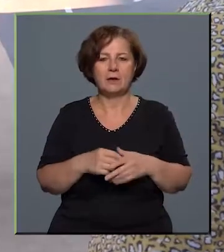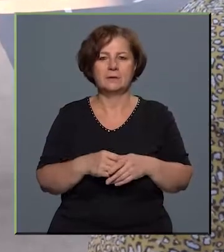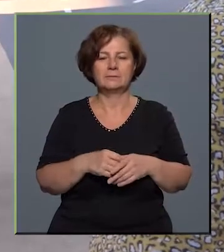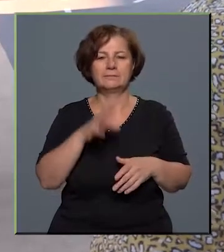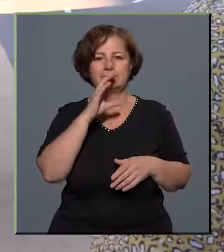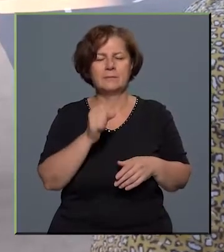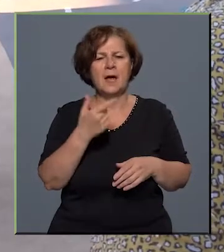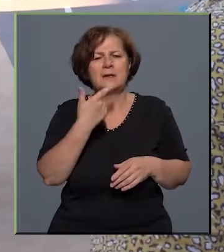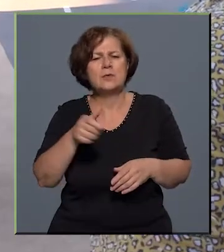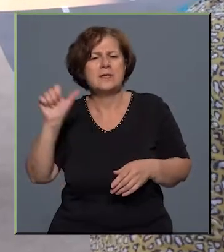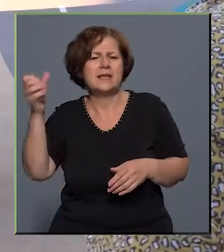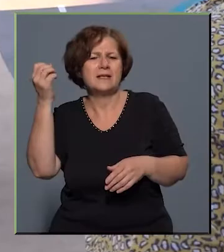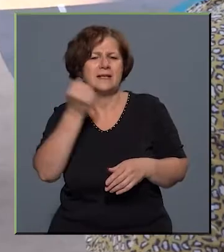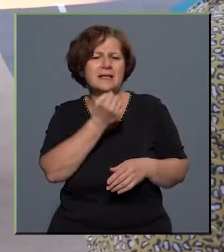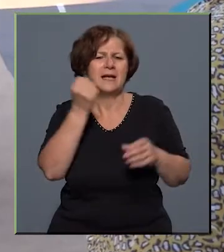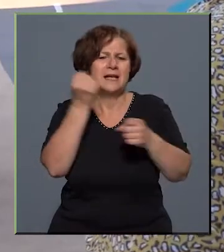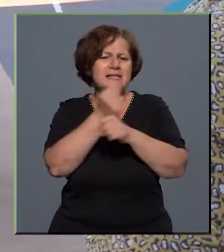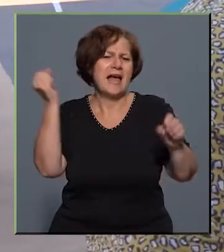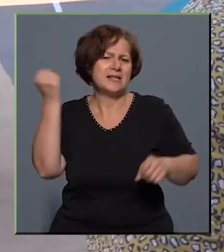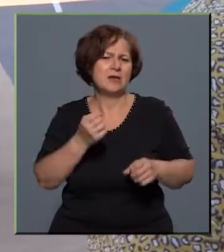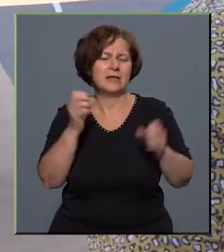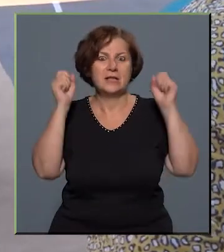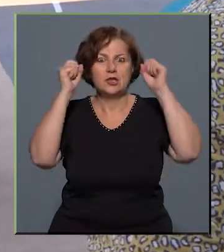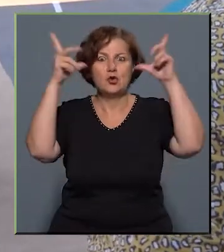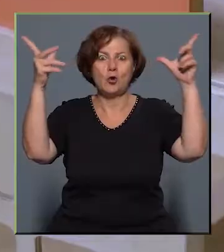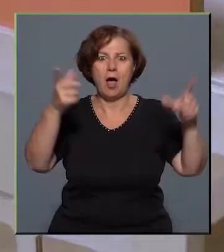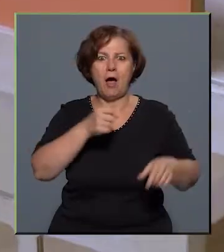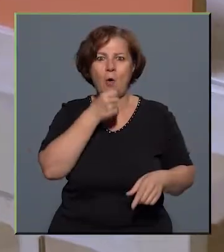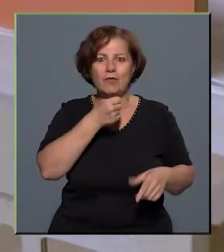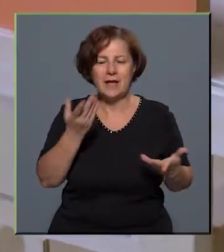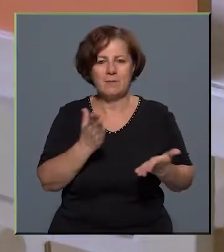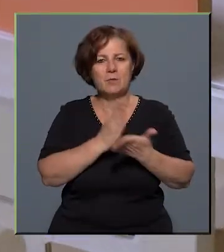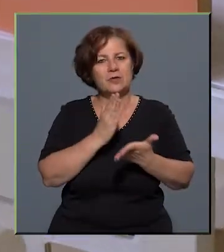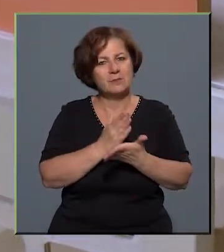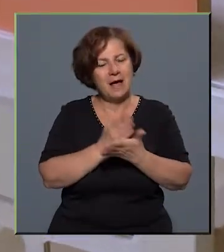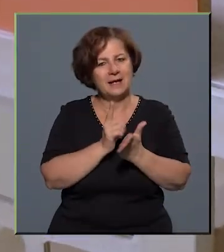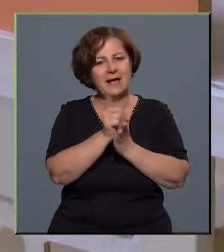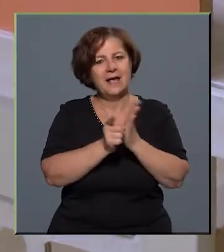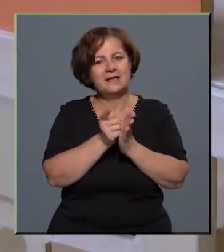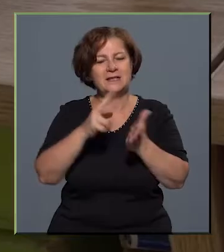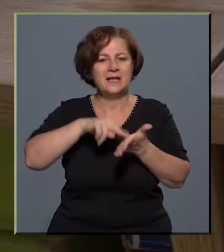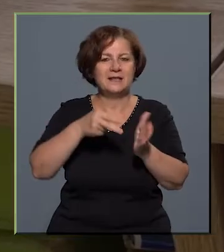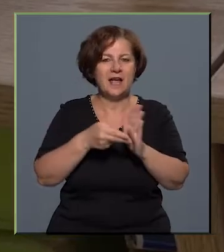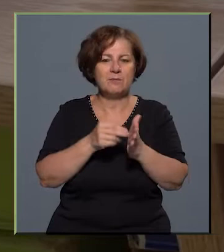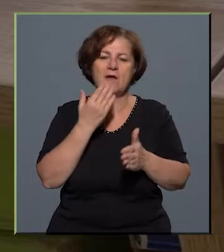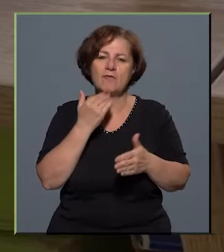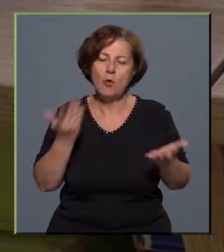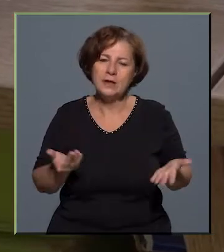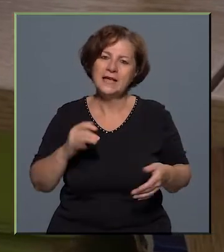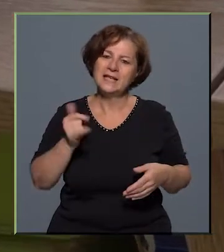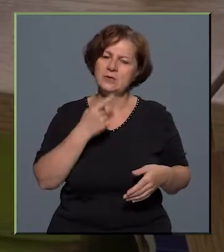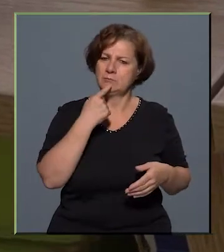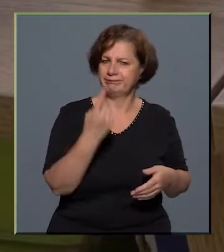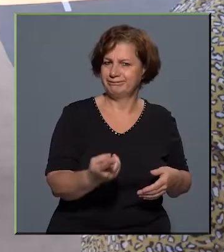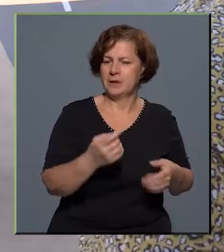egy 21. századi csodaóvodába, ami most már egy ideje tervben volt, és azt